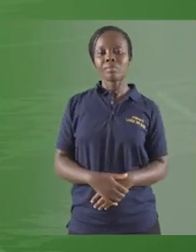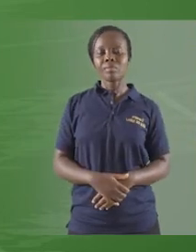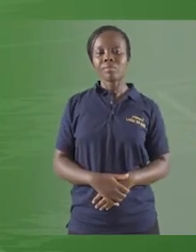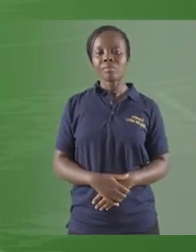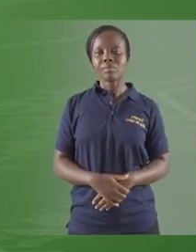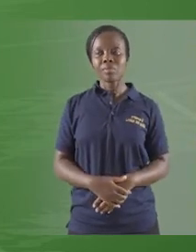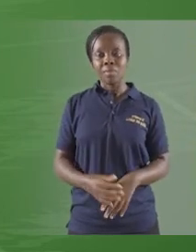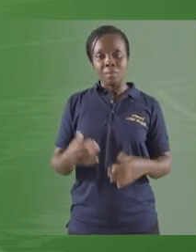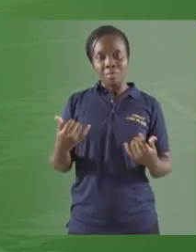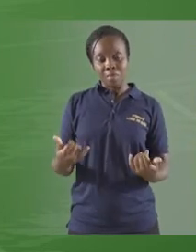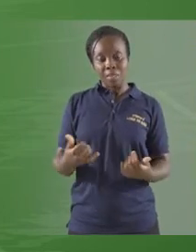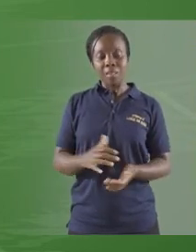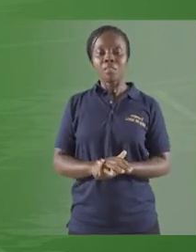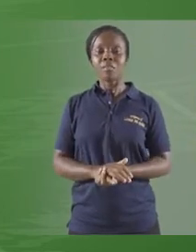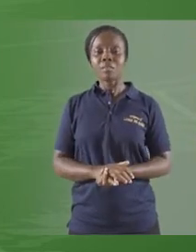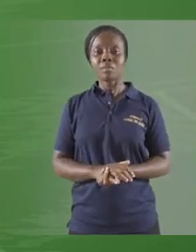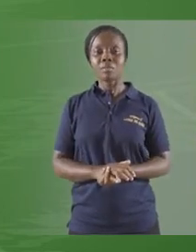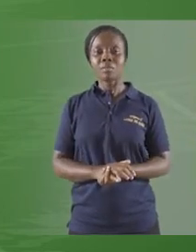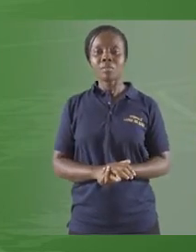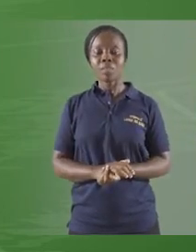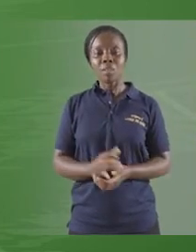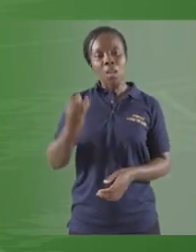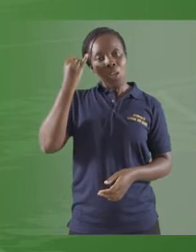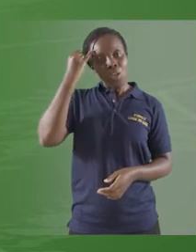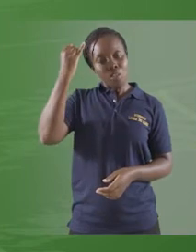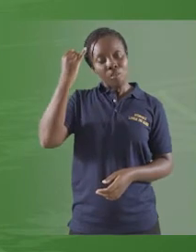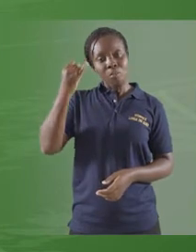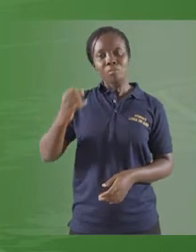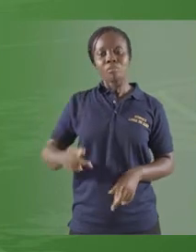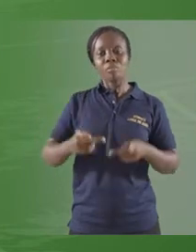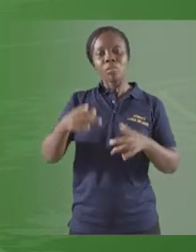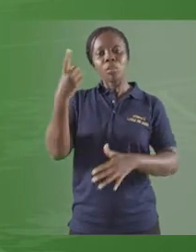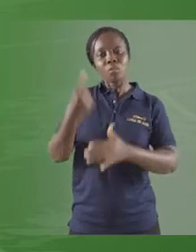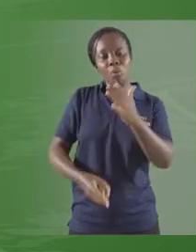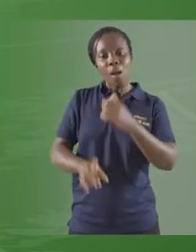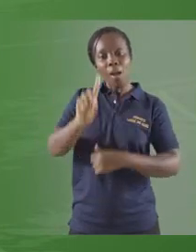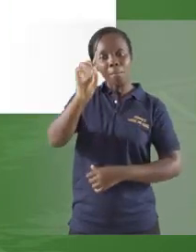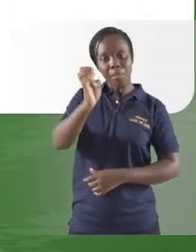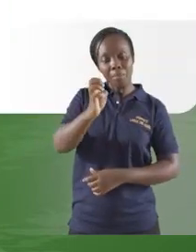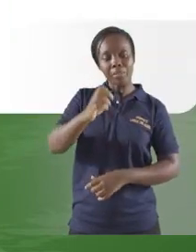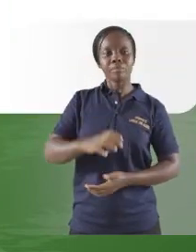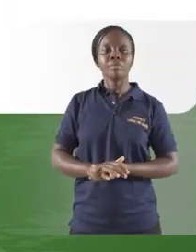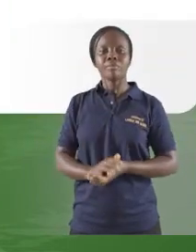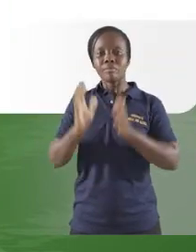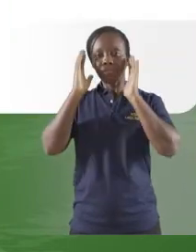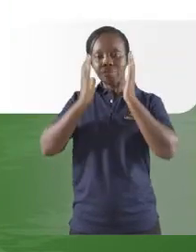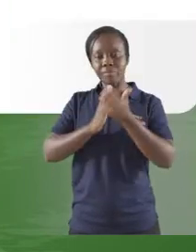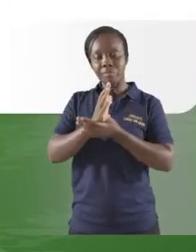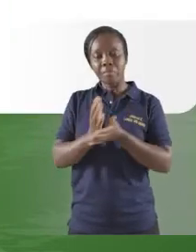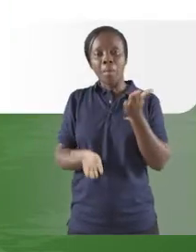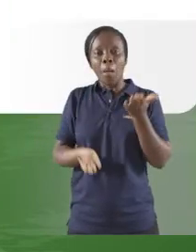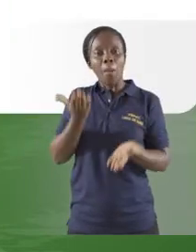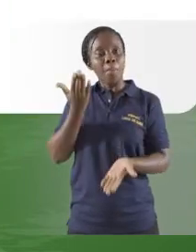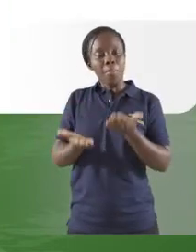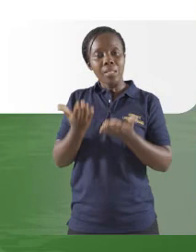Alors, quelle hypothèse pouvons donc nous formuler? Première hypothèse, peut-être